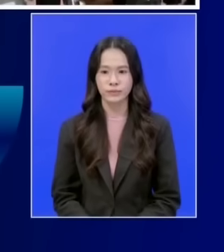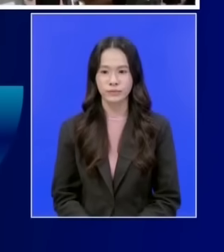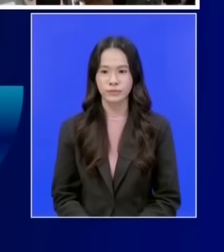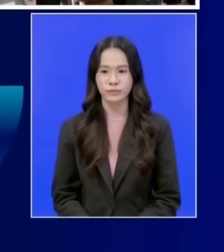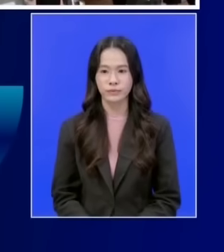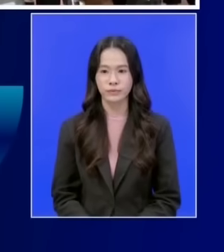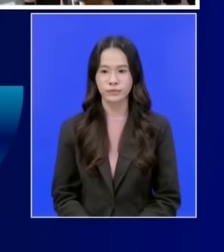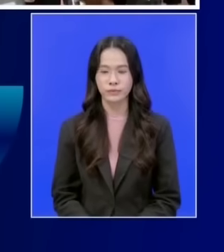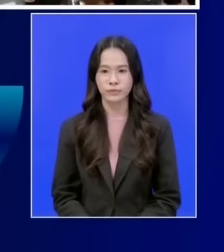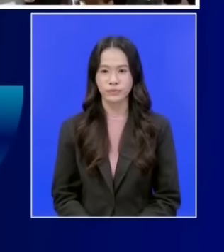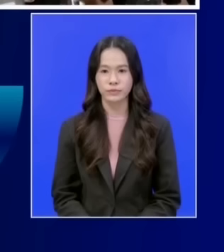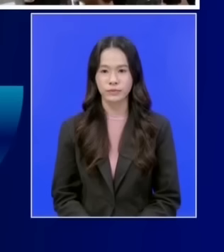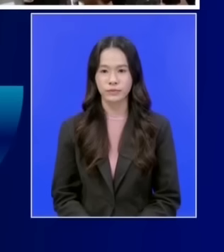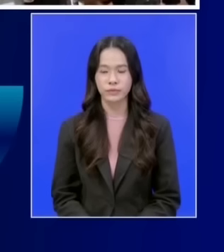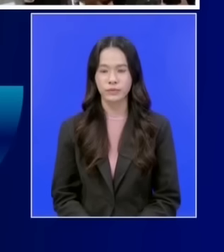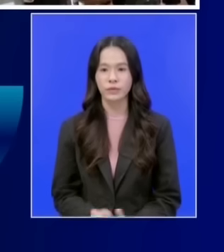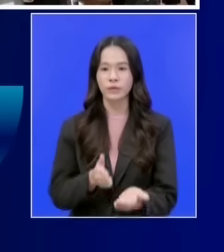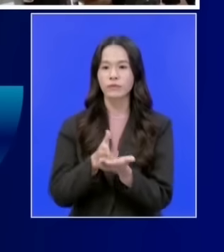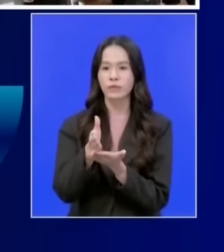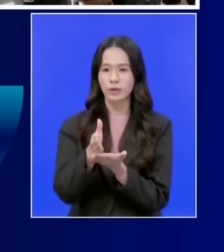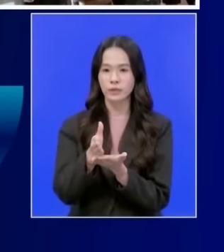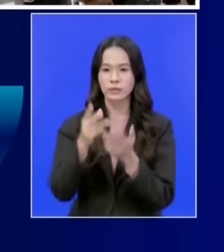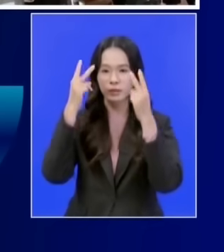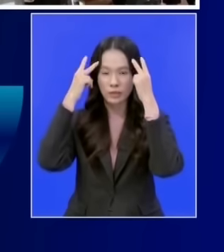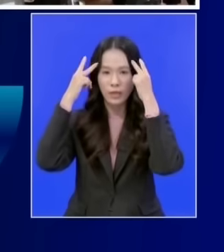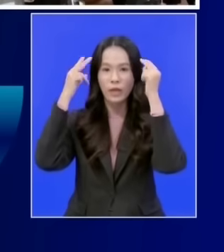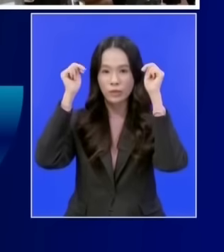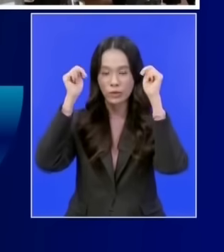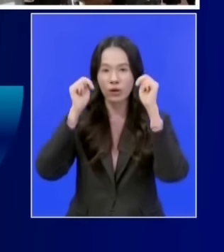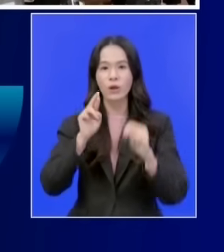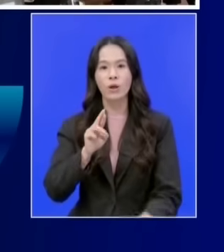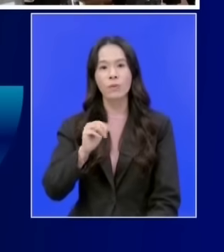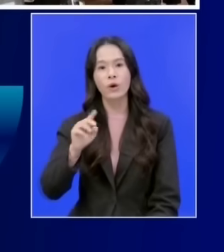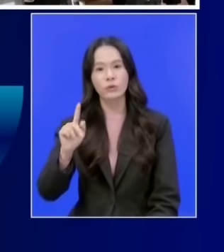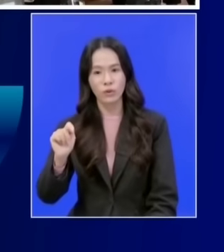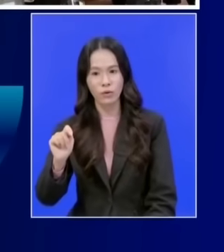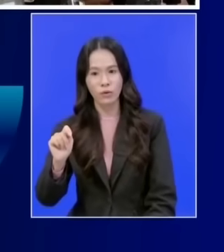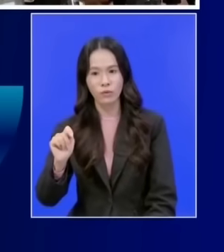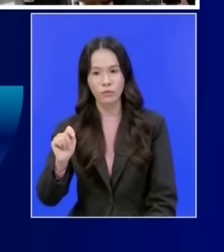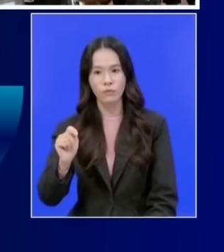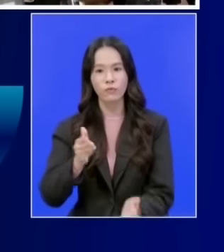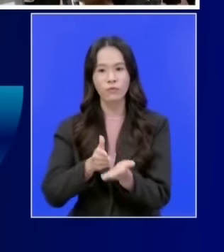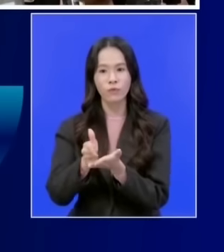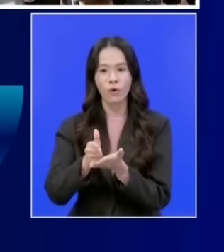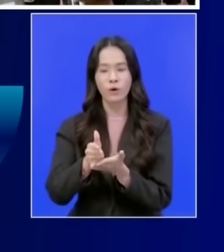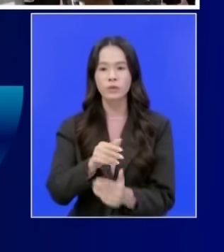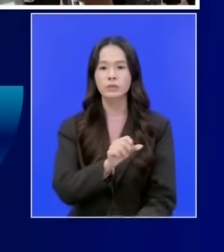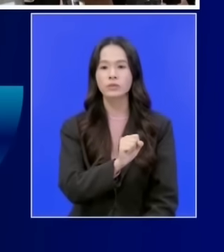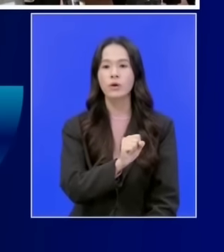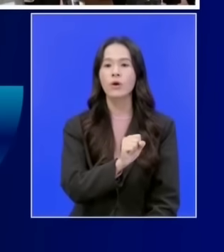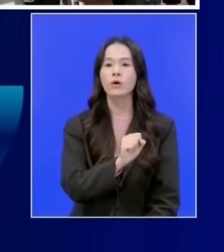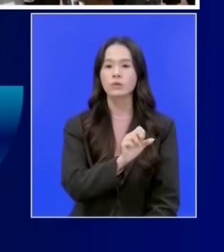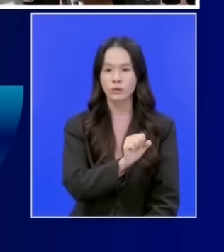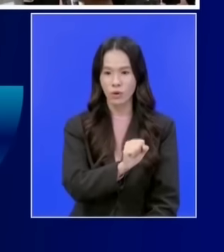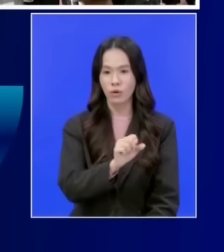ถือว่าทั้งฝ่ายนายกรัฐมนตรีรัฐมนตรีและฝ่ายสมาชิกวุฒิสภาโดยเฉพาะอย่างยิ่